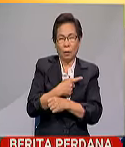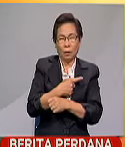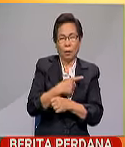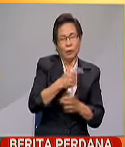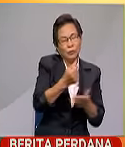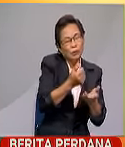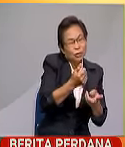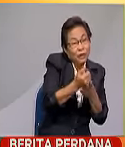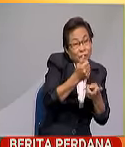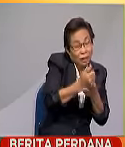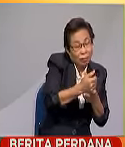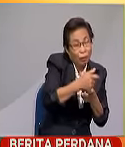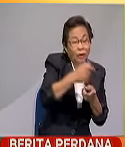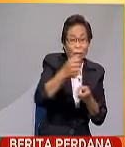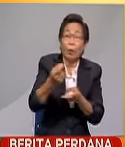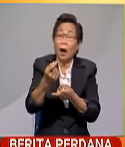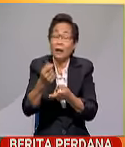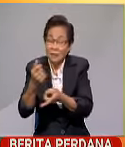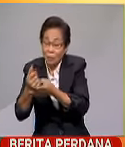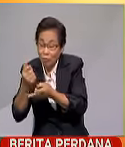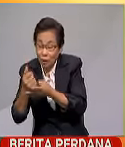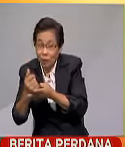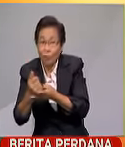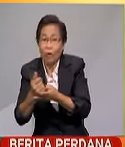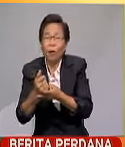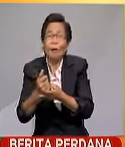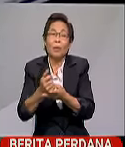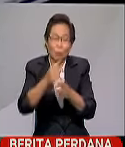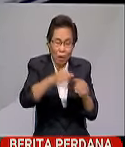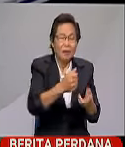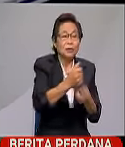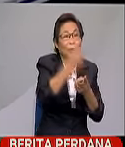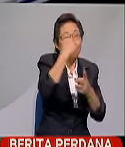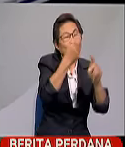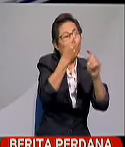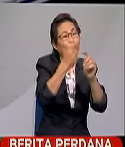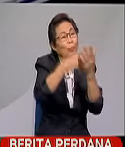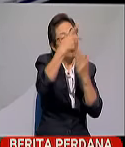untuk projek-projek yang lain di kedua-dua negeri.